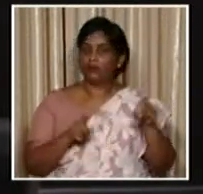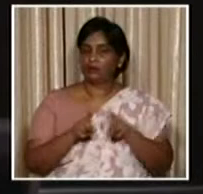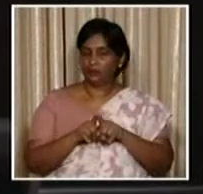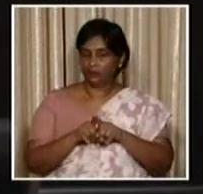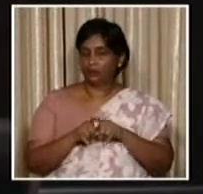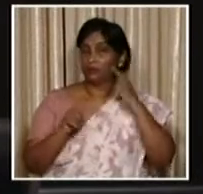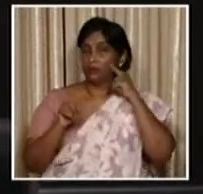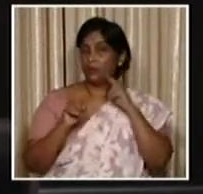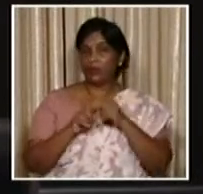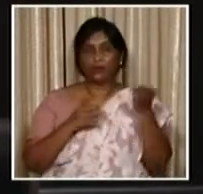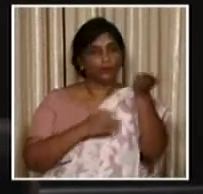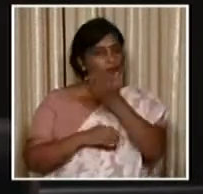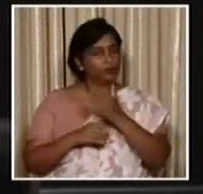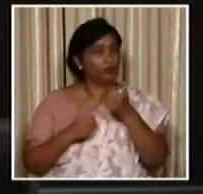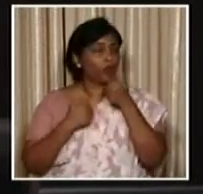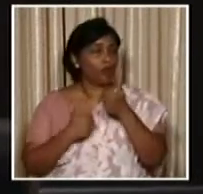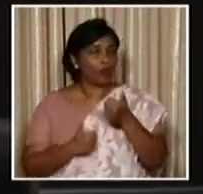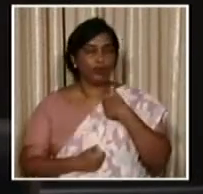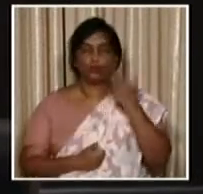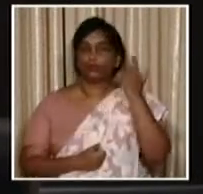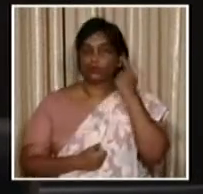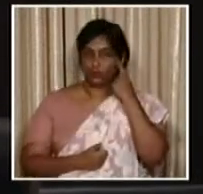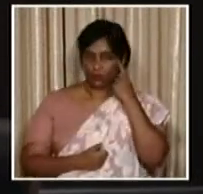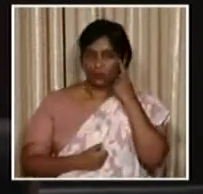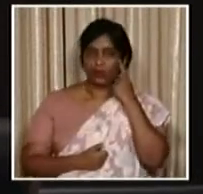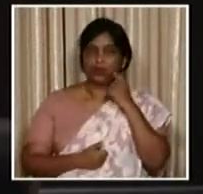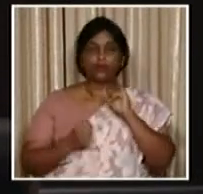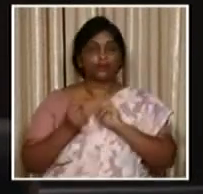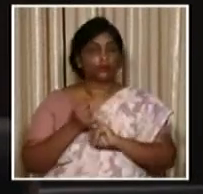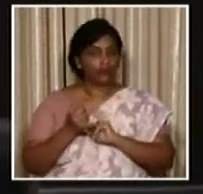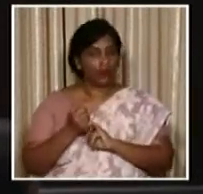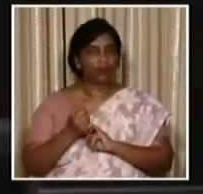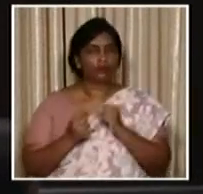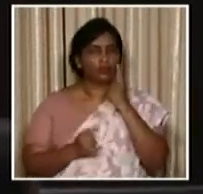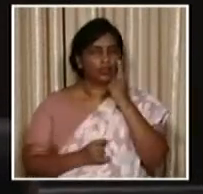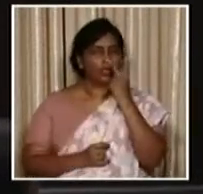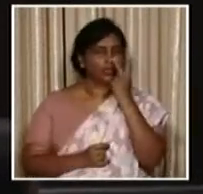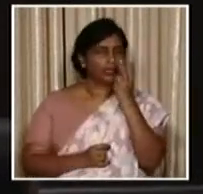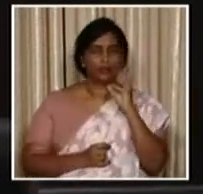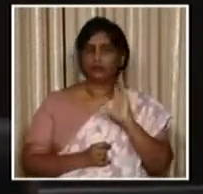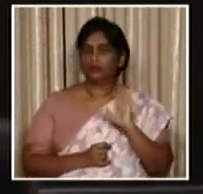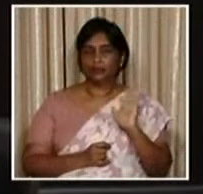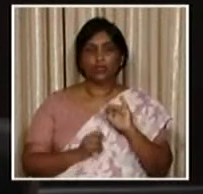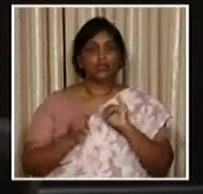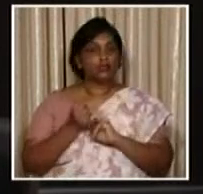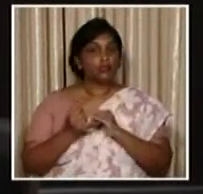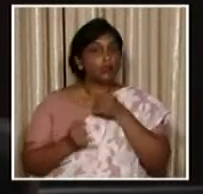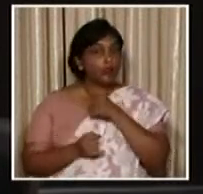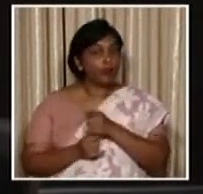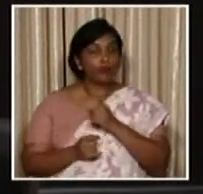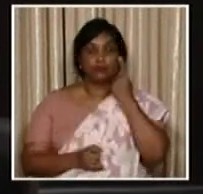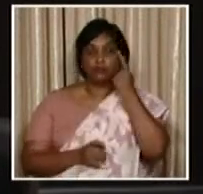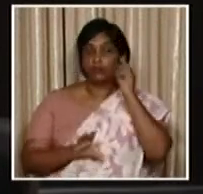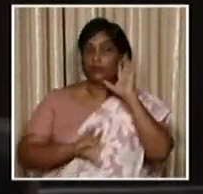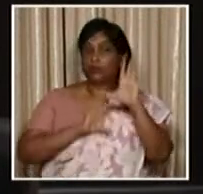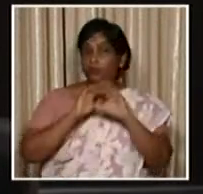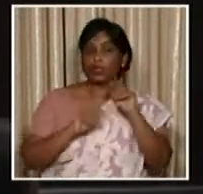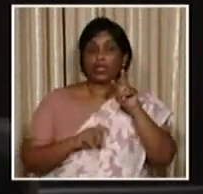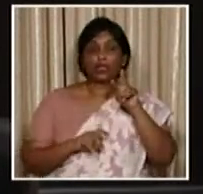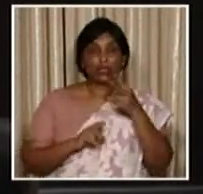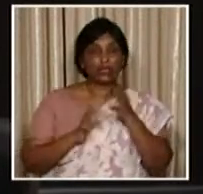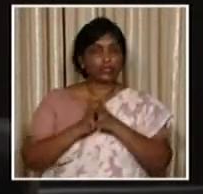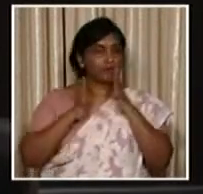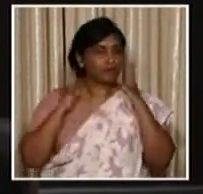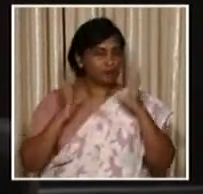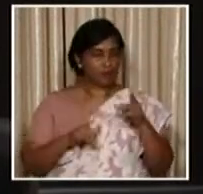මේකේ ඔබ තමුන්නාන්සලා හොඳ ආකාරම දන්නවා සහරාන් ගැන එකක් දෙකක් නෙමෙයි සහරාන් ගැන බුද්ධි තොරතුරු 200කට